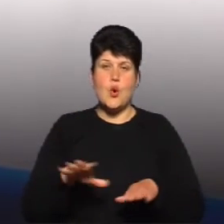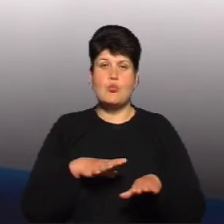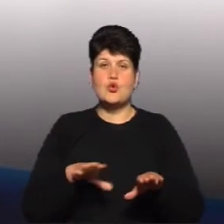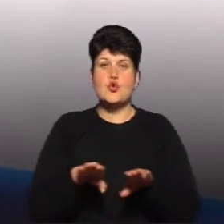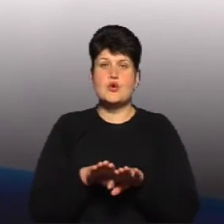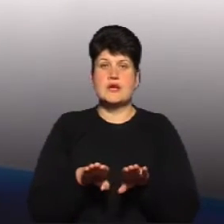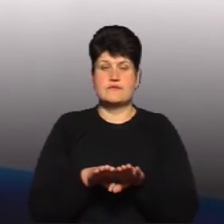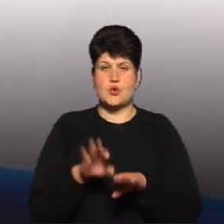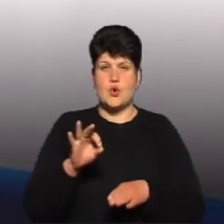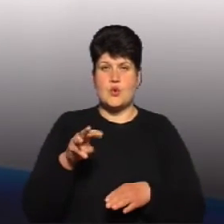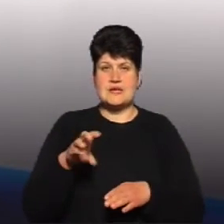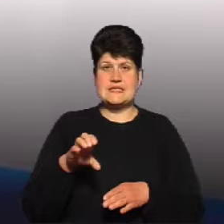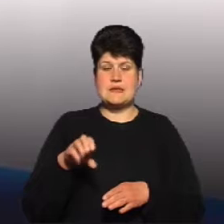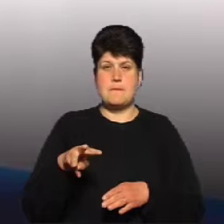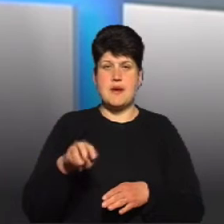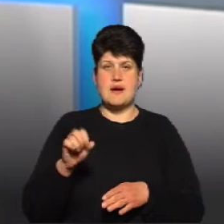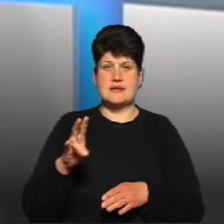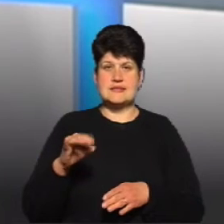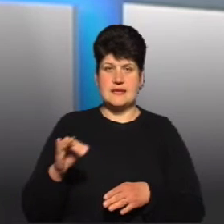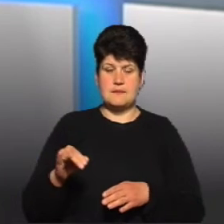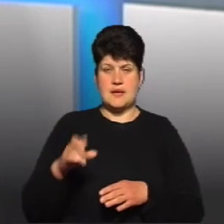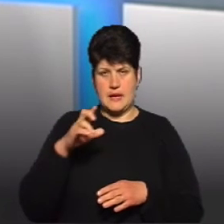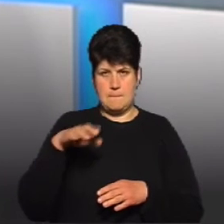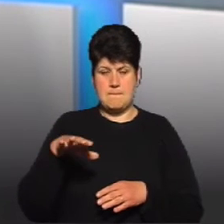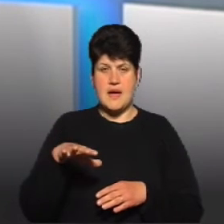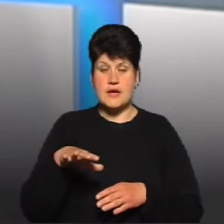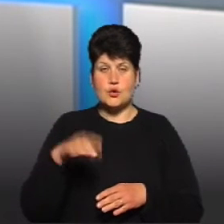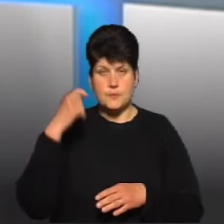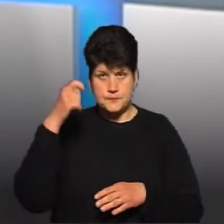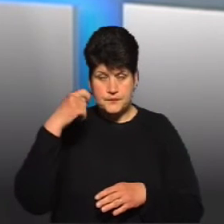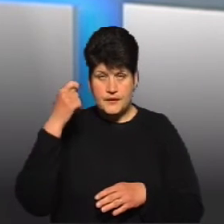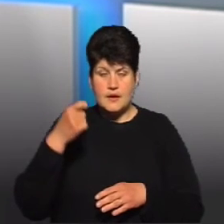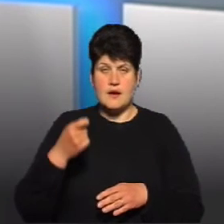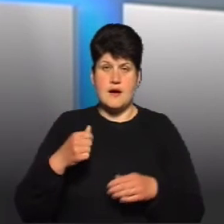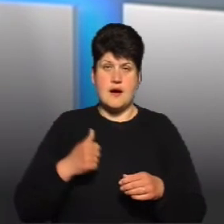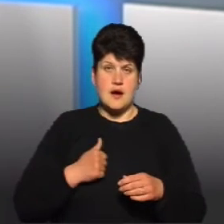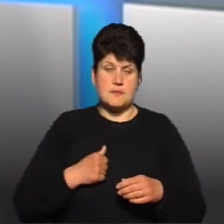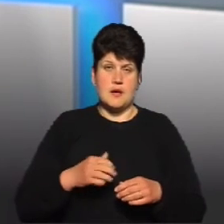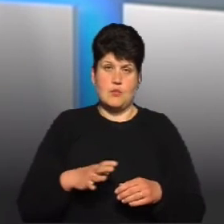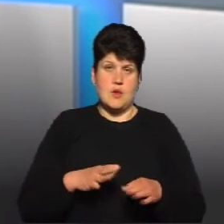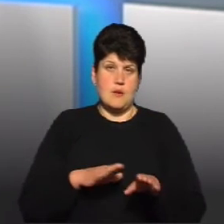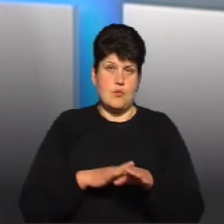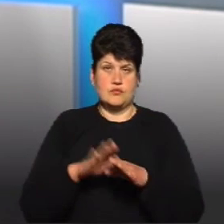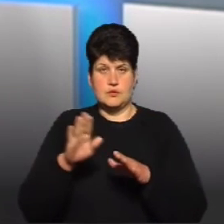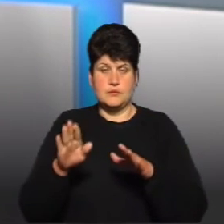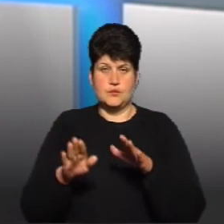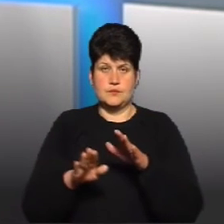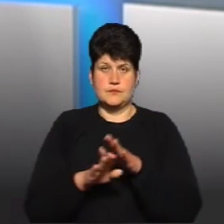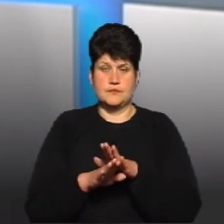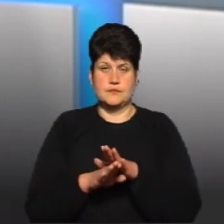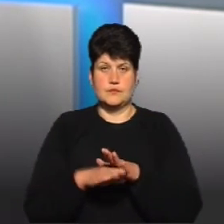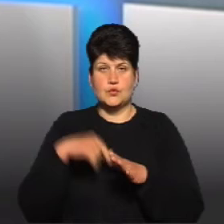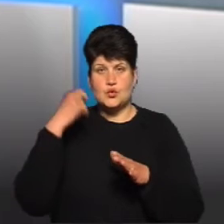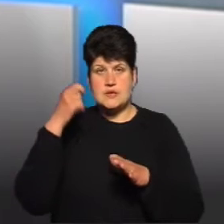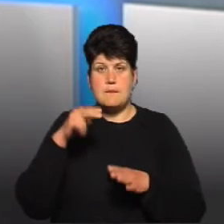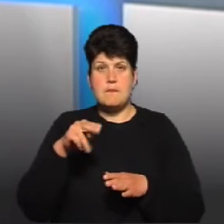імперією тільки під час військових походів. Так, армія кримського хана була повністю підпорядкована турецьким паша, які,